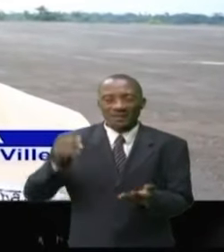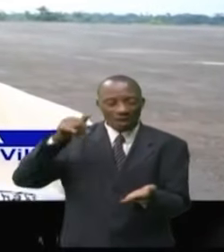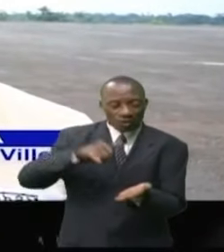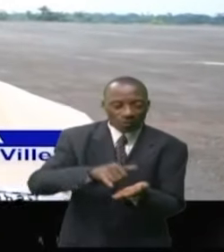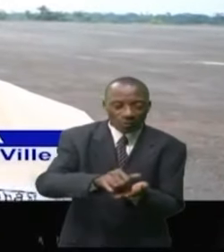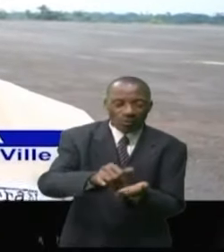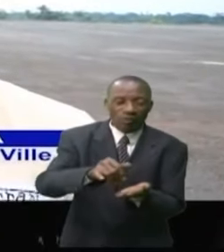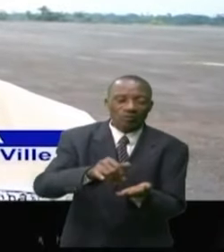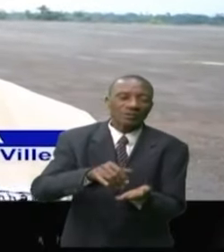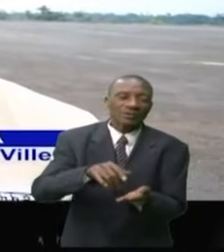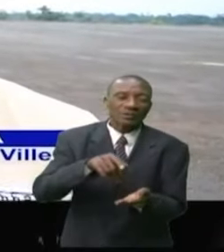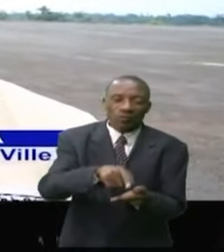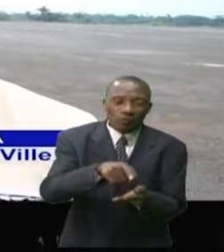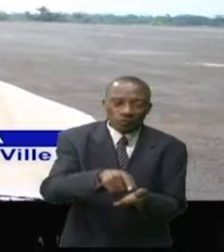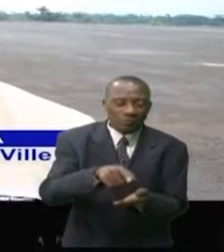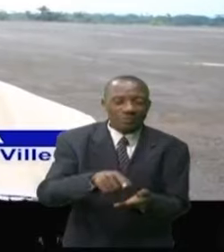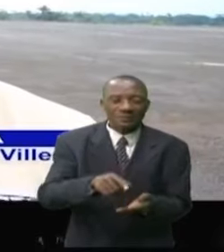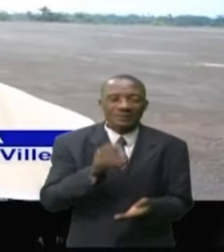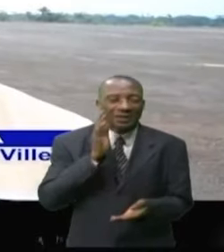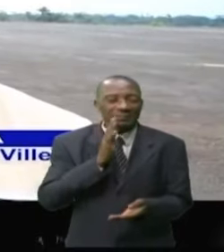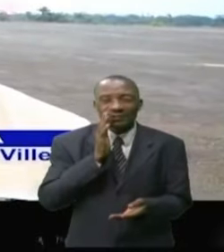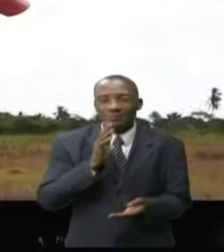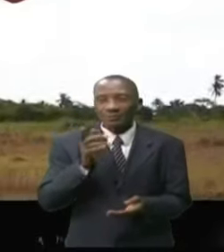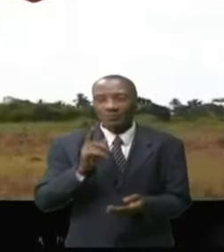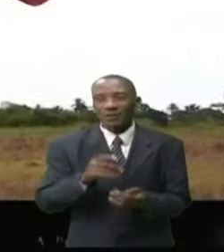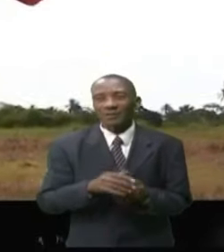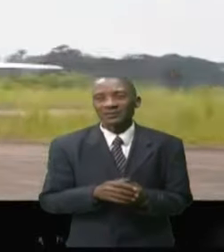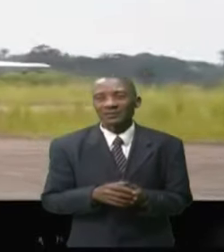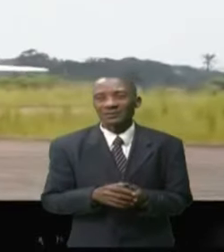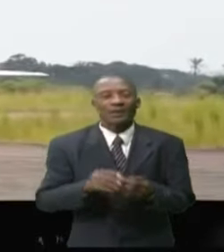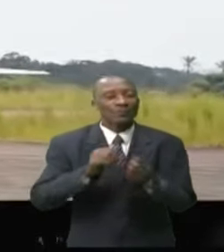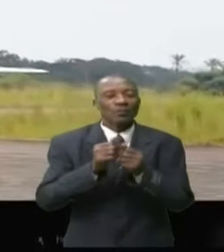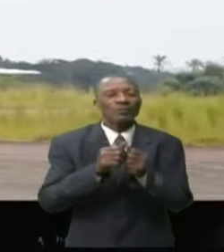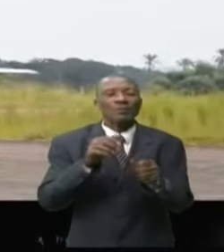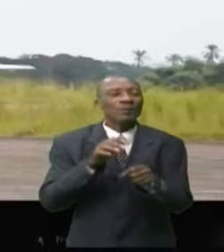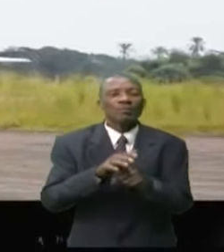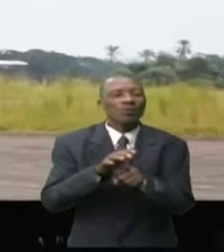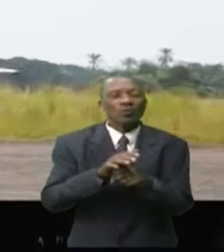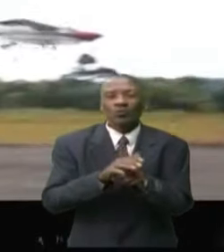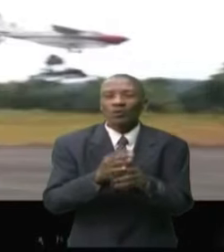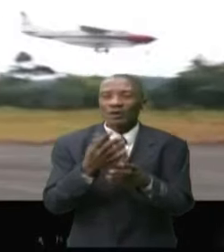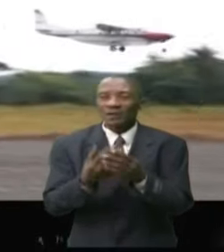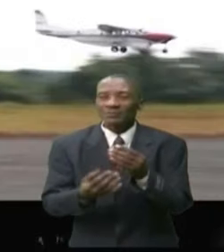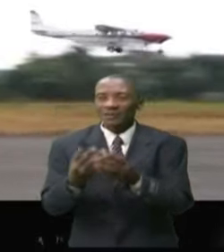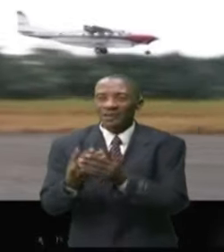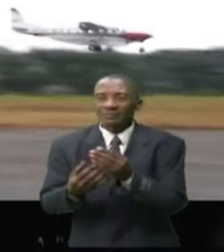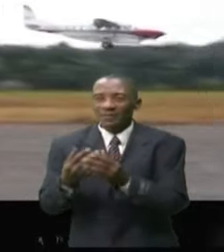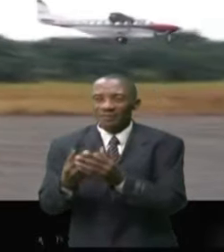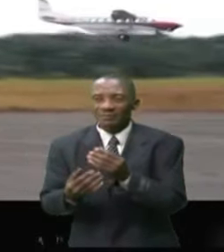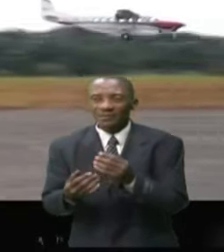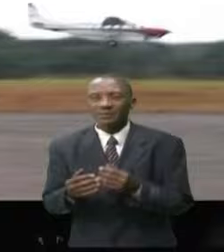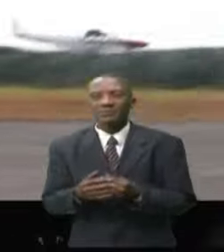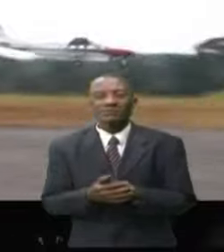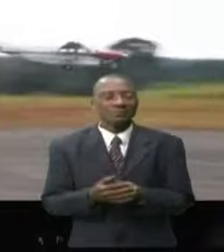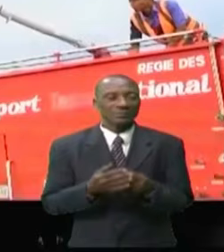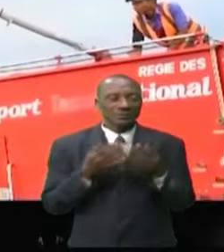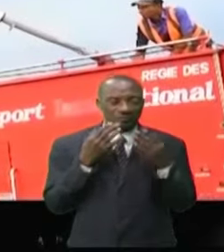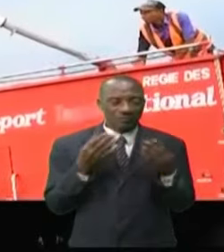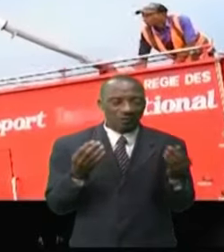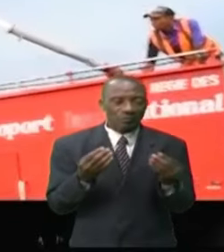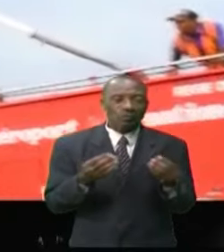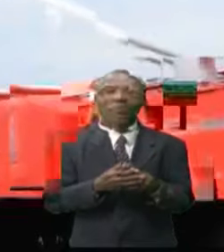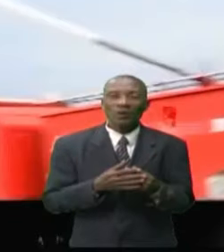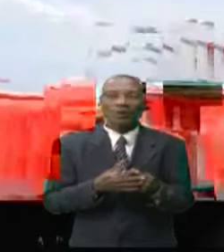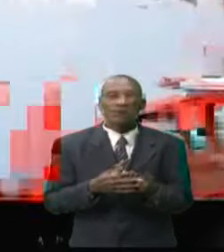aucun incident pour que le premier arrive dans notre province côté sécurité des aéronfs au décollage comme à l'atterrissage le dispositif de la